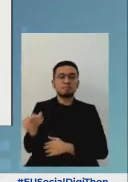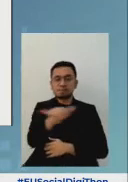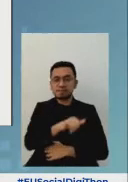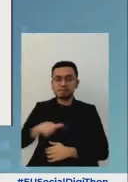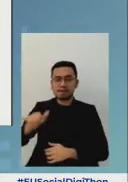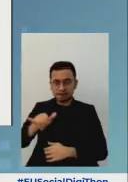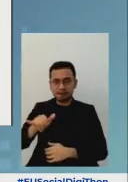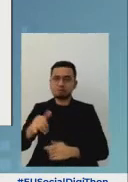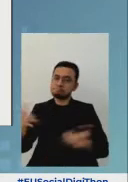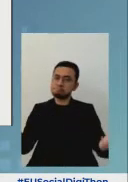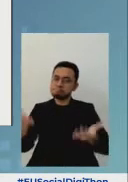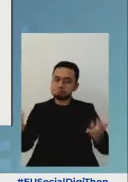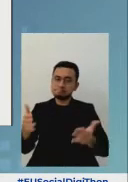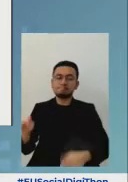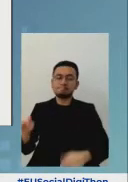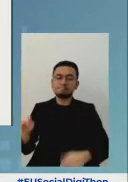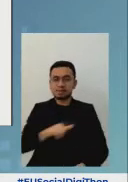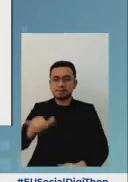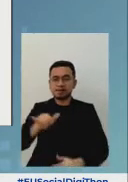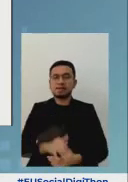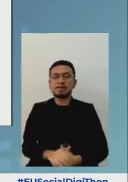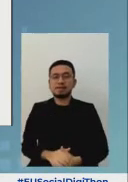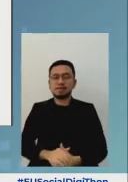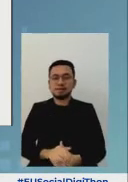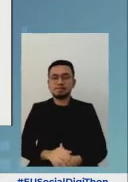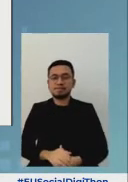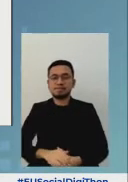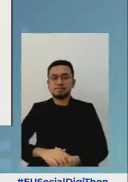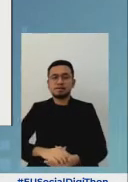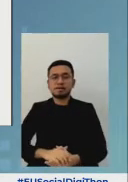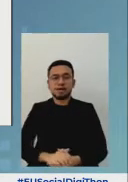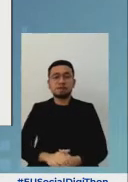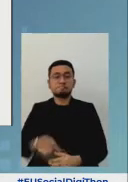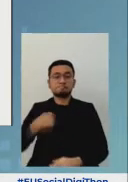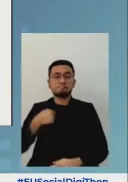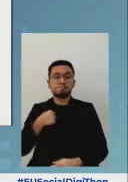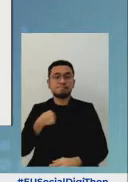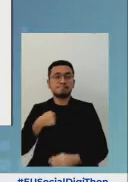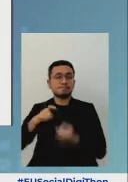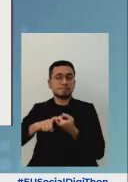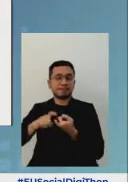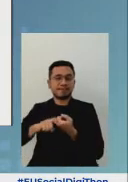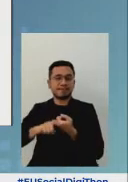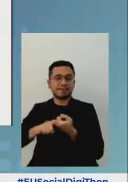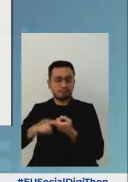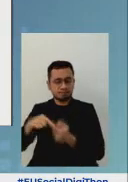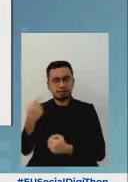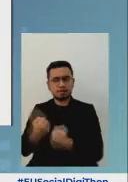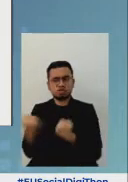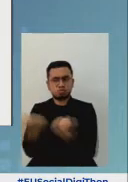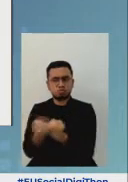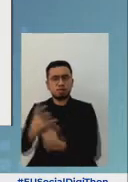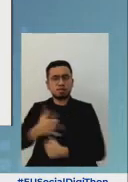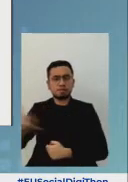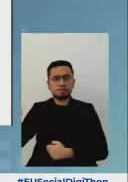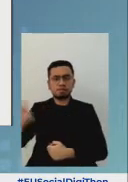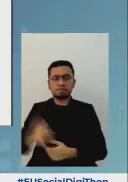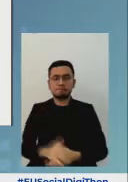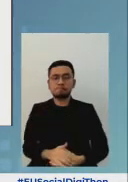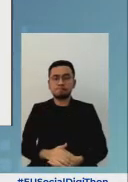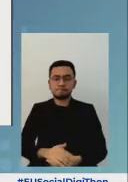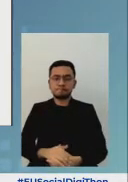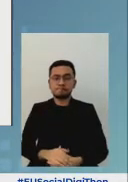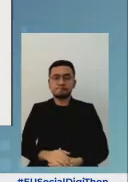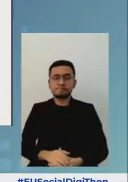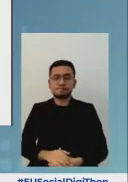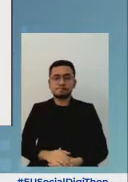itu. Yakinkan bahwa sebagai teman, ya, kamu ya selalu mendukung dia. I'm here for you, ya.